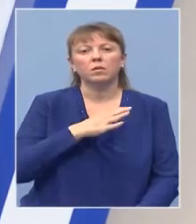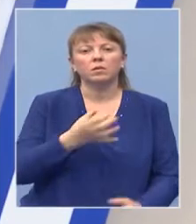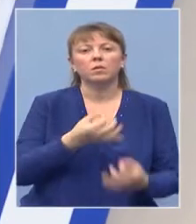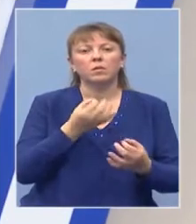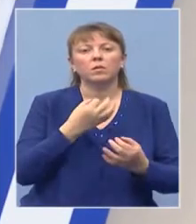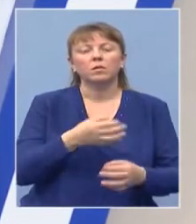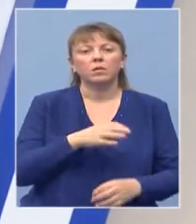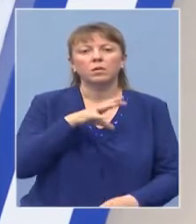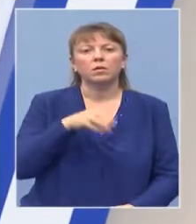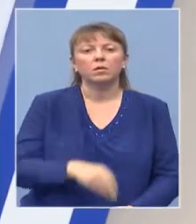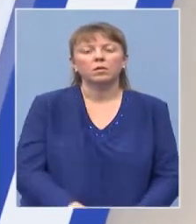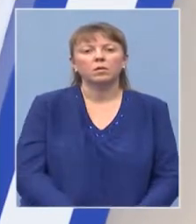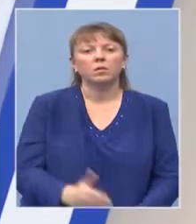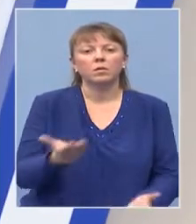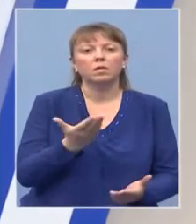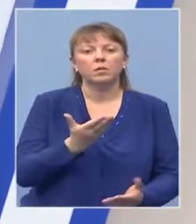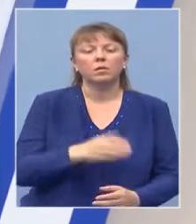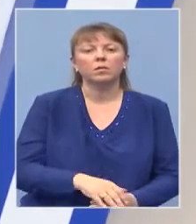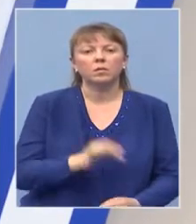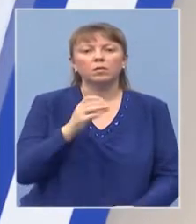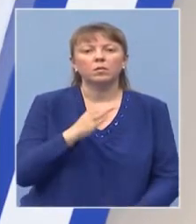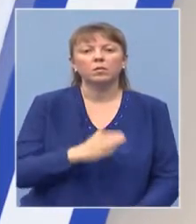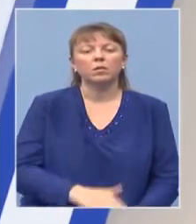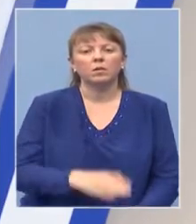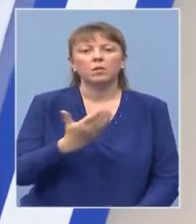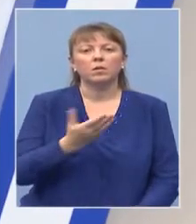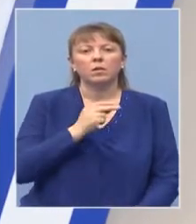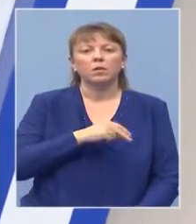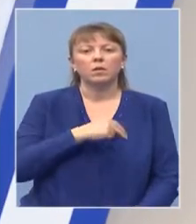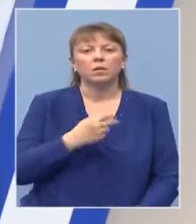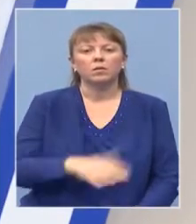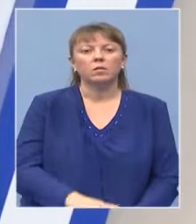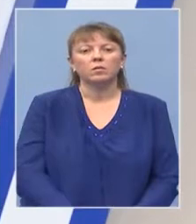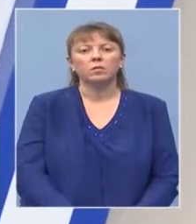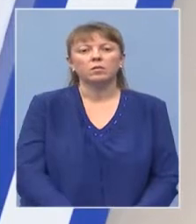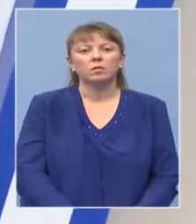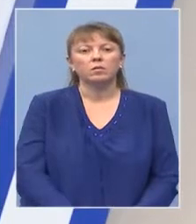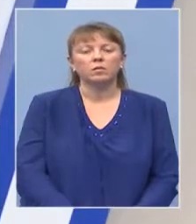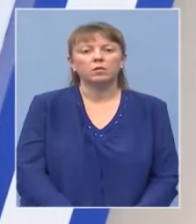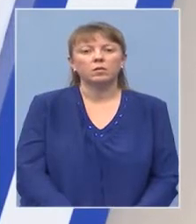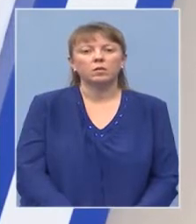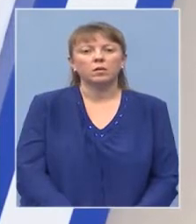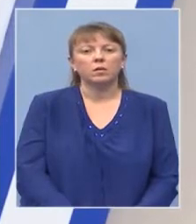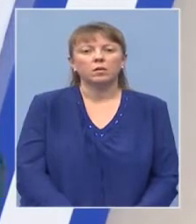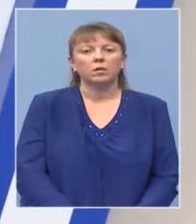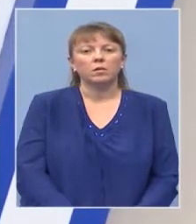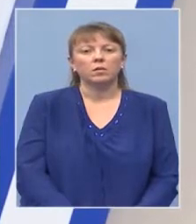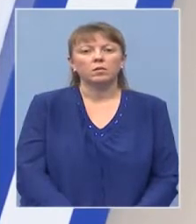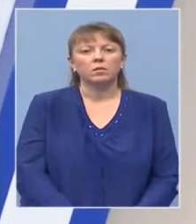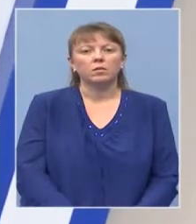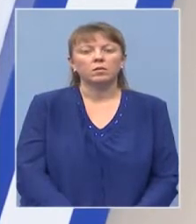расскажите в целом, с какими, прежде всего, ведомствами вы работаете, и вот качество этого взаимодействия, как вы